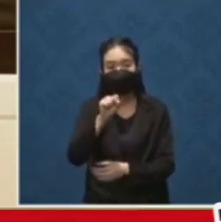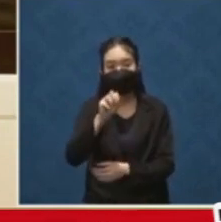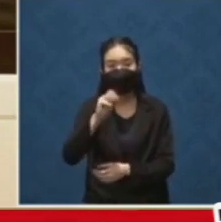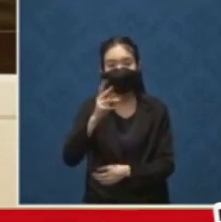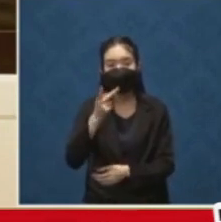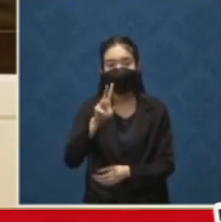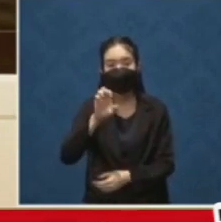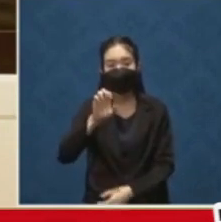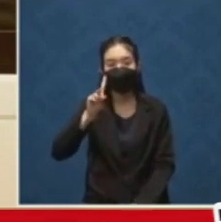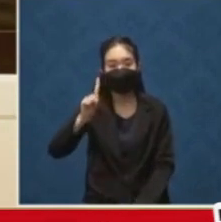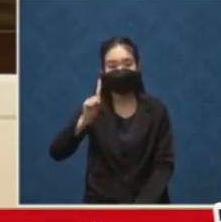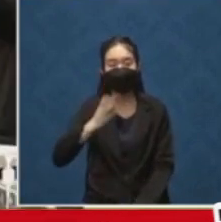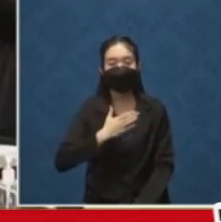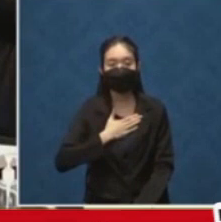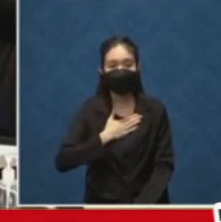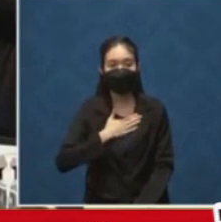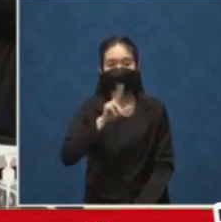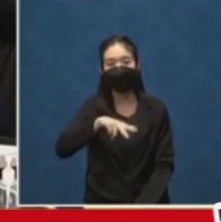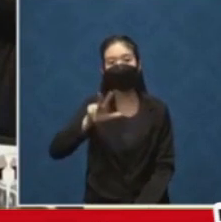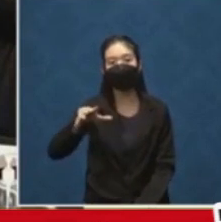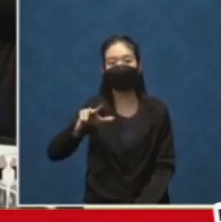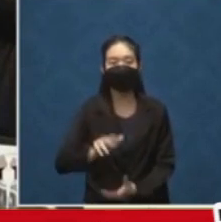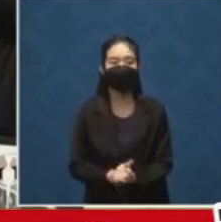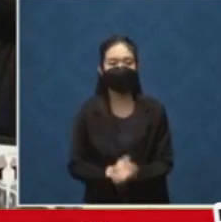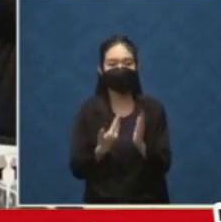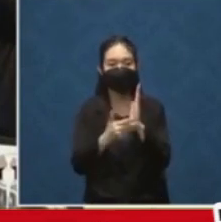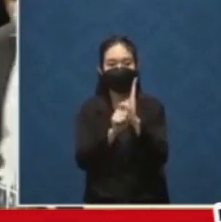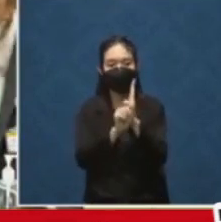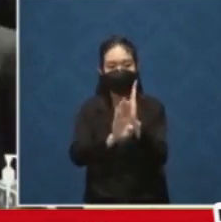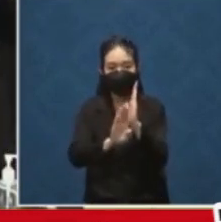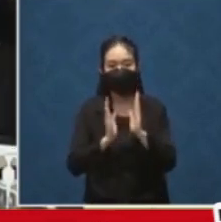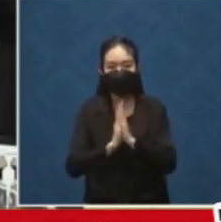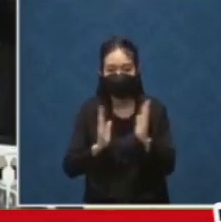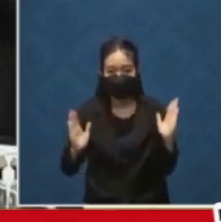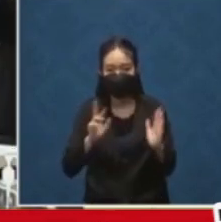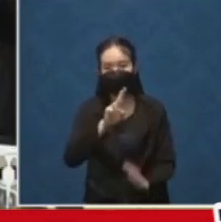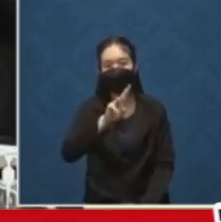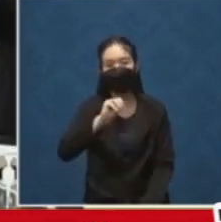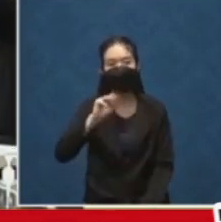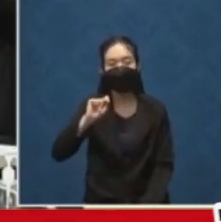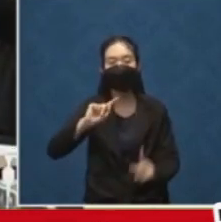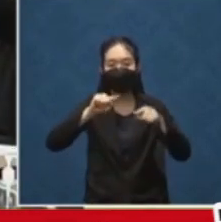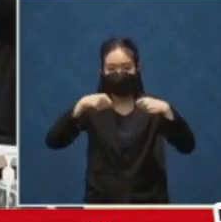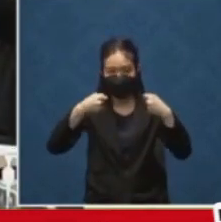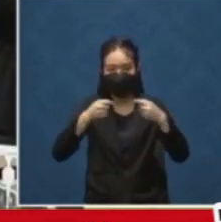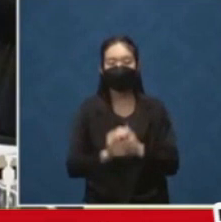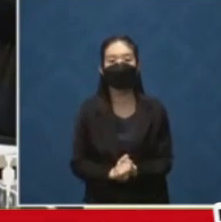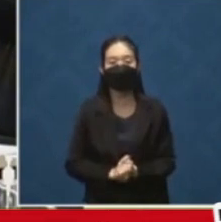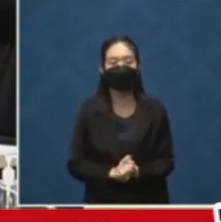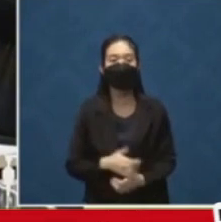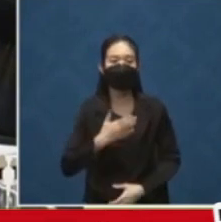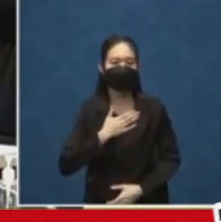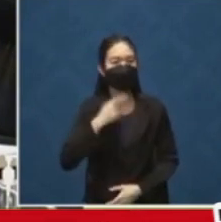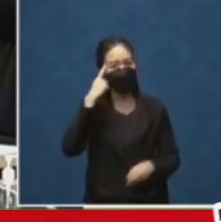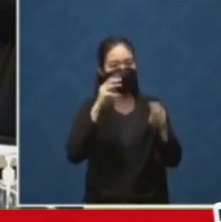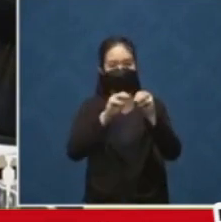ดมีอะไรอย่ท่ต่อยไหมเชิน ครัปทยา์เตกระรบสมคิเช้อ คงเพื่อไทยต looked threadขอบคุคทit